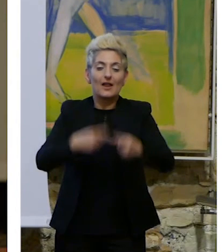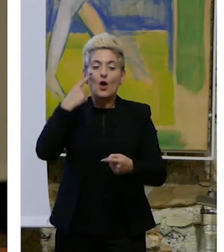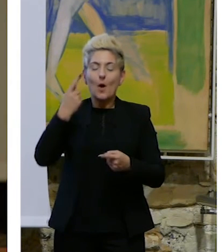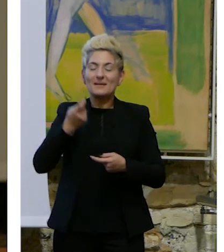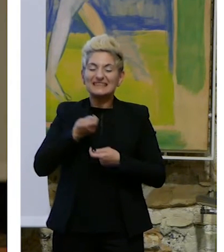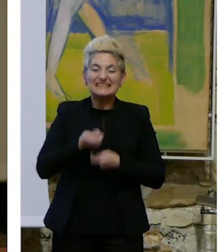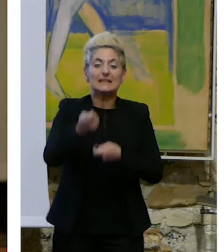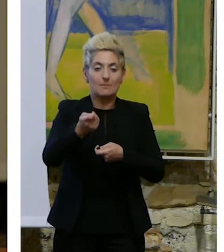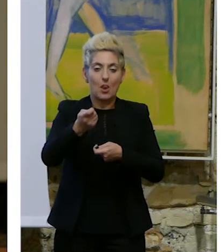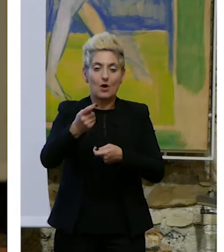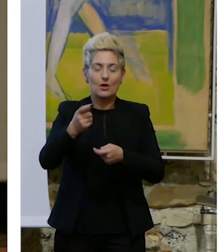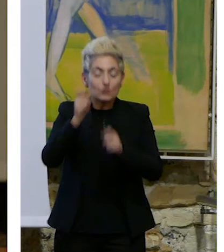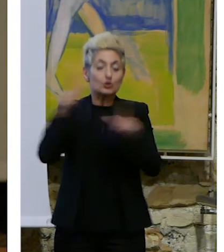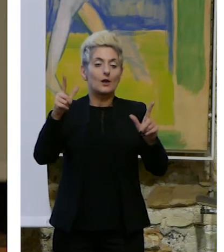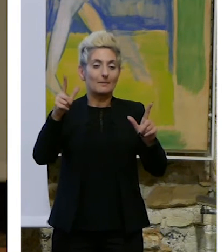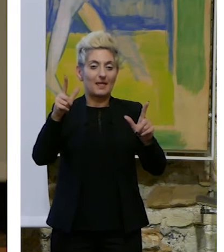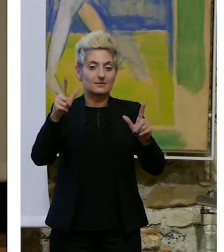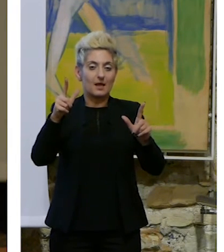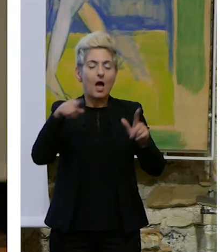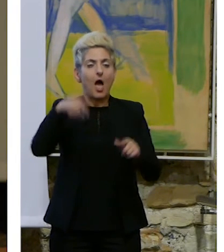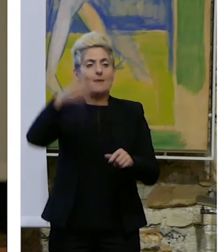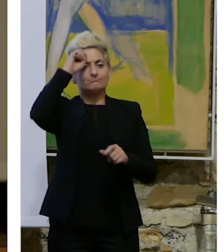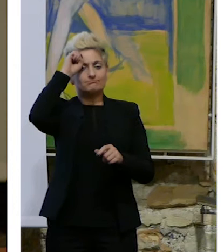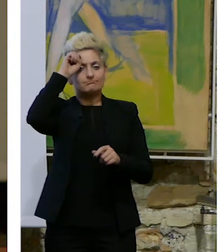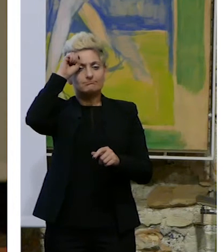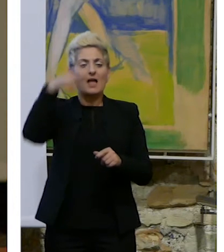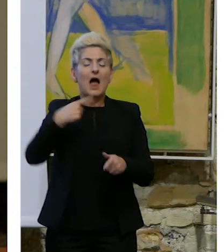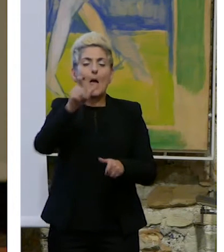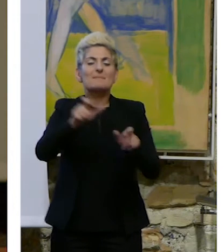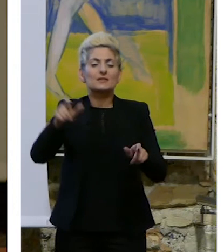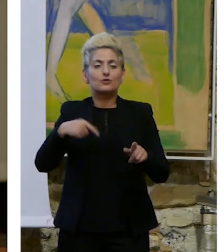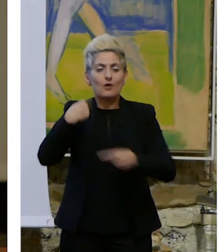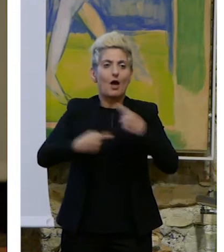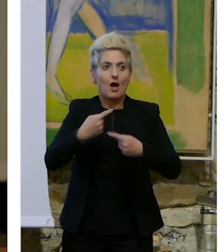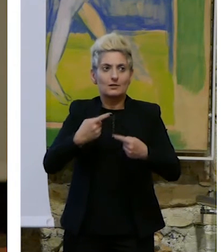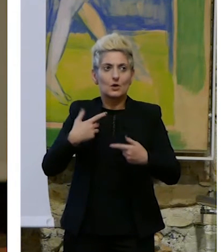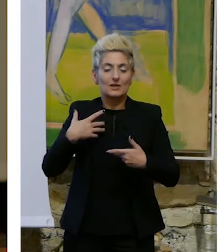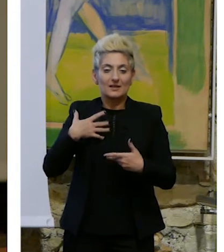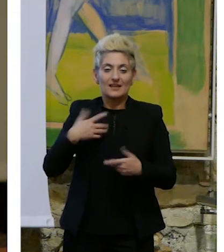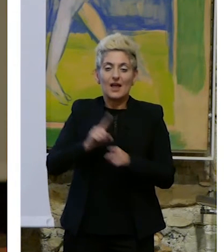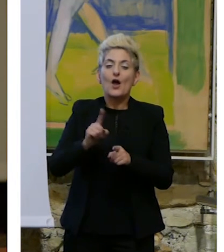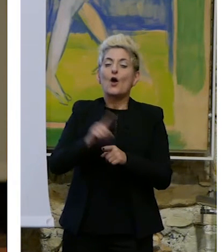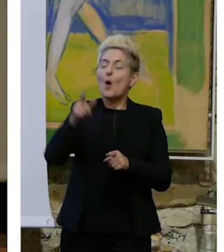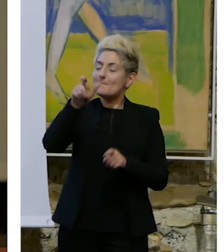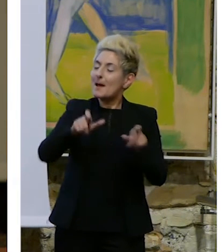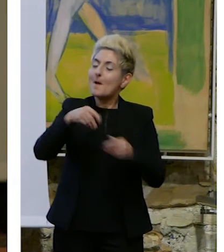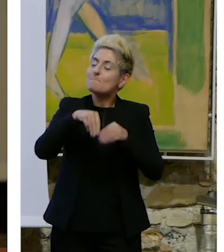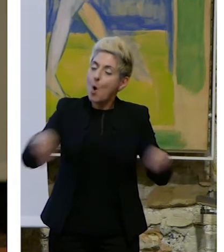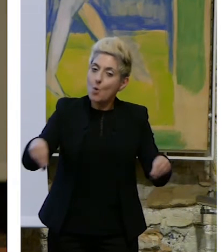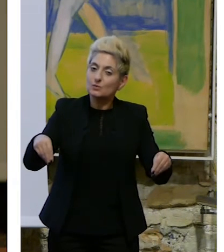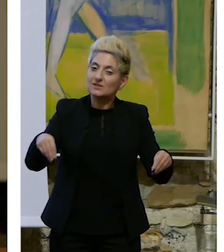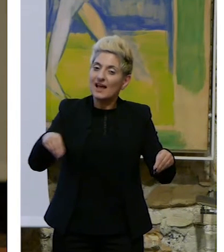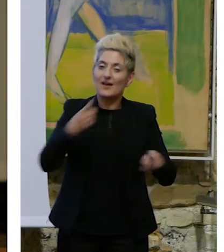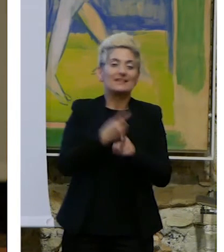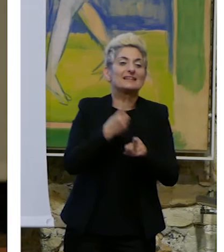guarda. Cioè il museo dovrebbe essere, nel museo ci dovrebbero essere degli inservienti che ogni